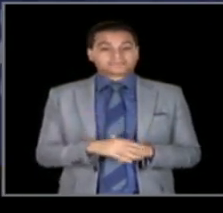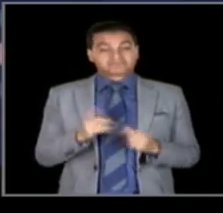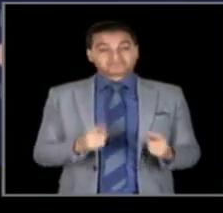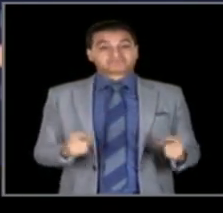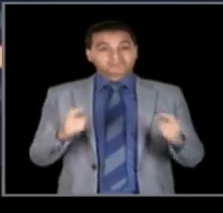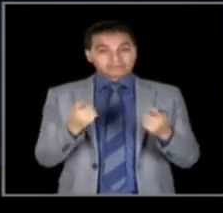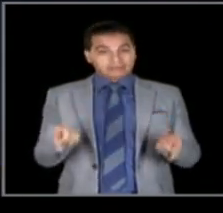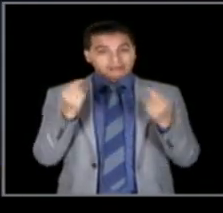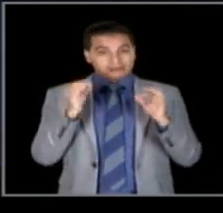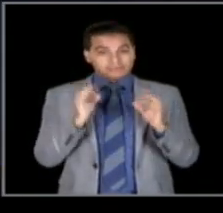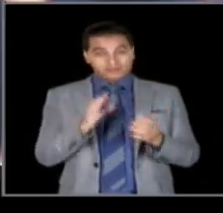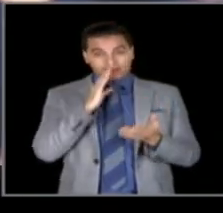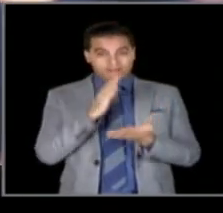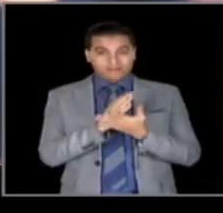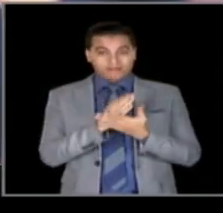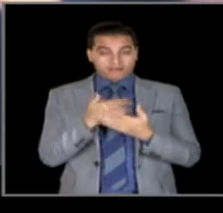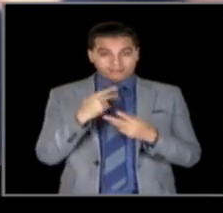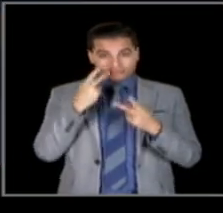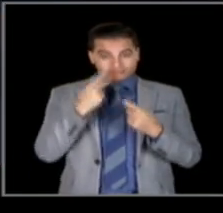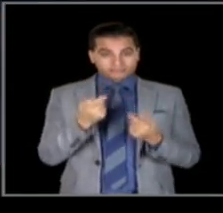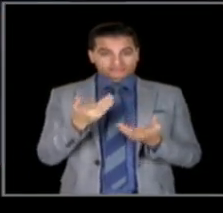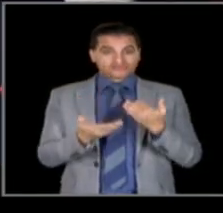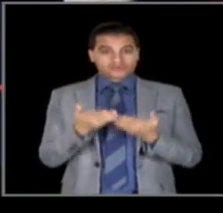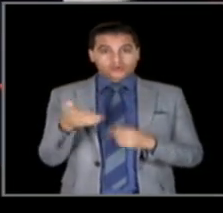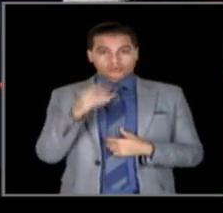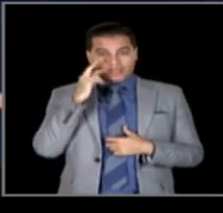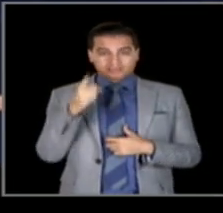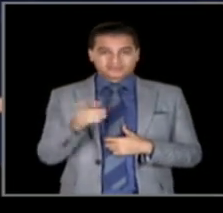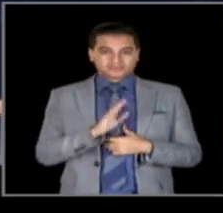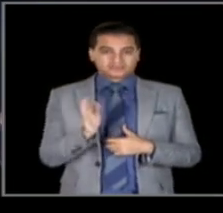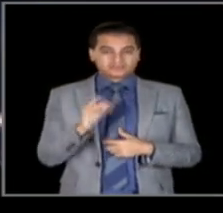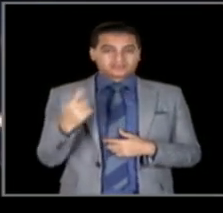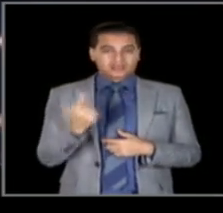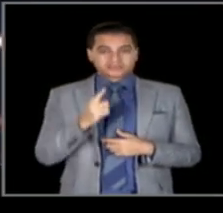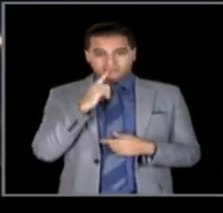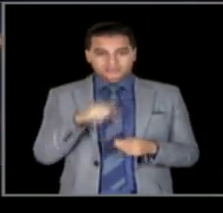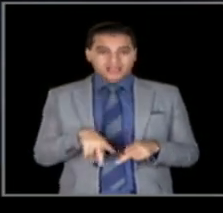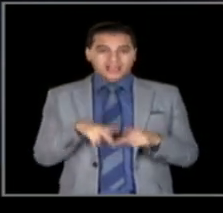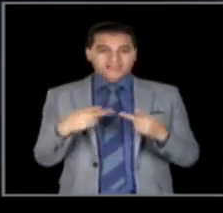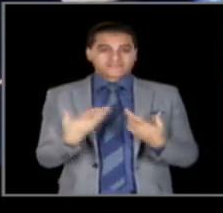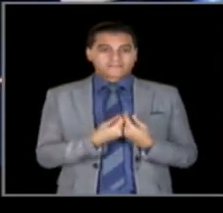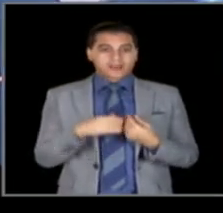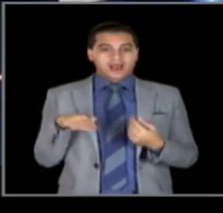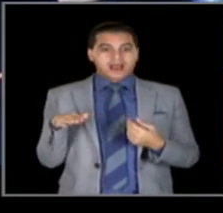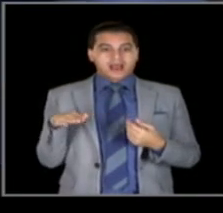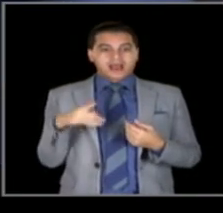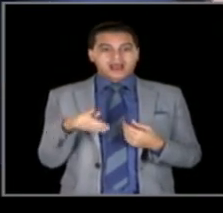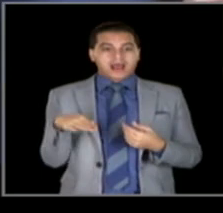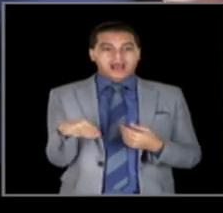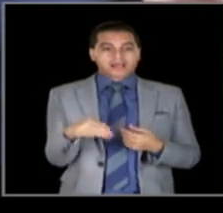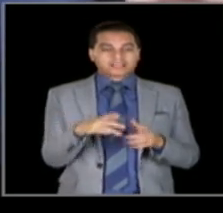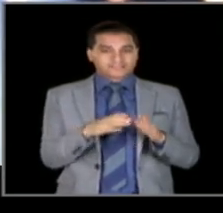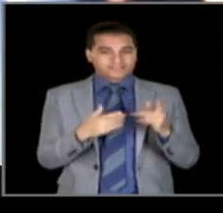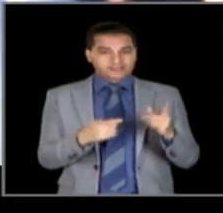ماتش النهاردة الحقيقة السكور مش هيفرق مع الحوت الأزرق ولكن هيفرق مع أليجيترز.